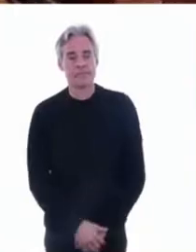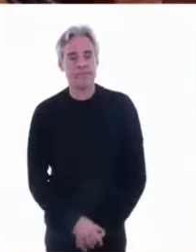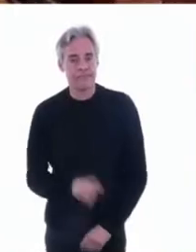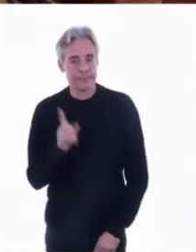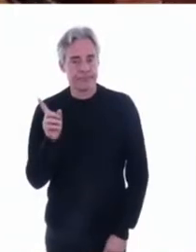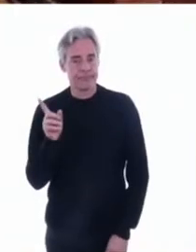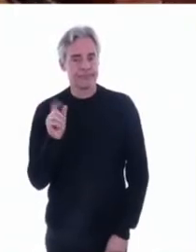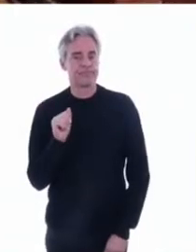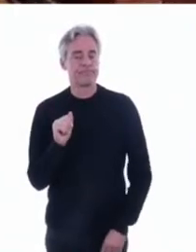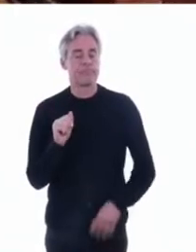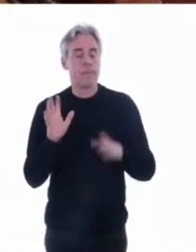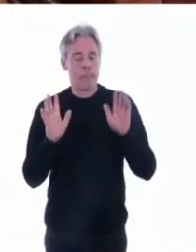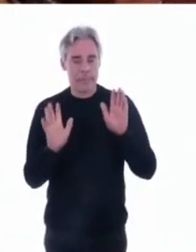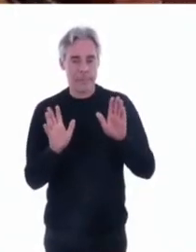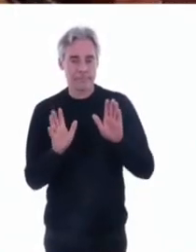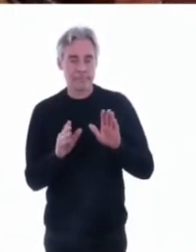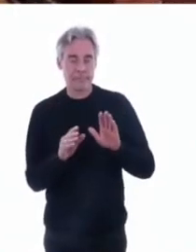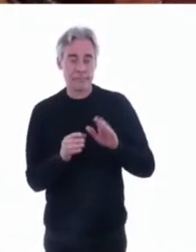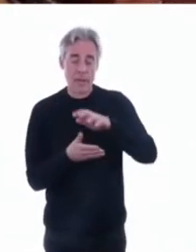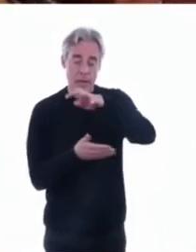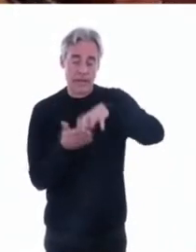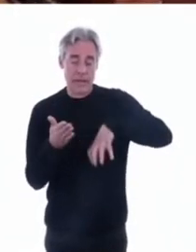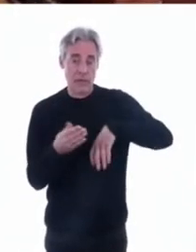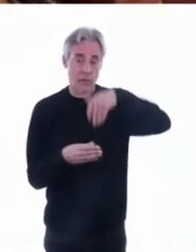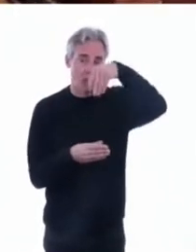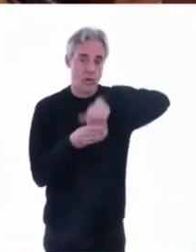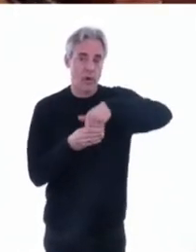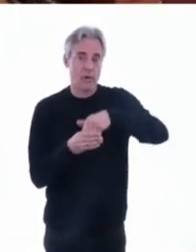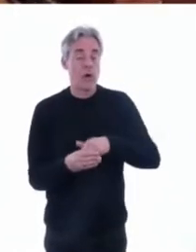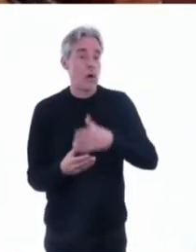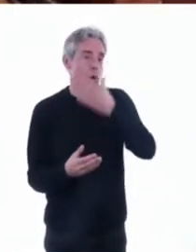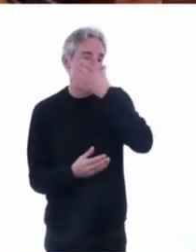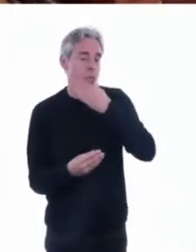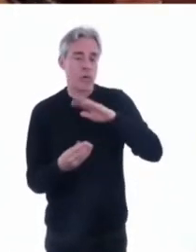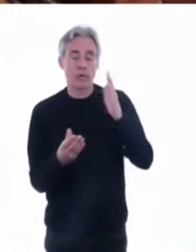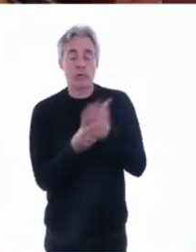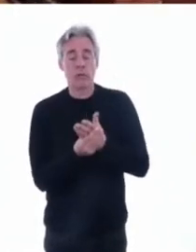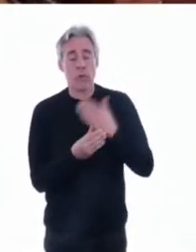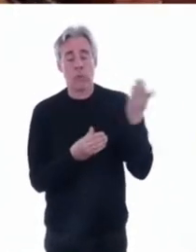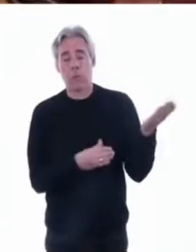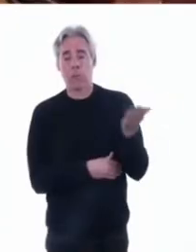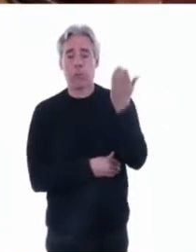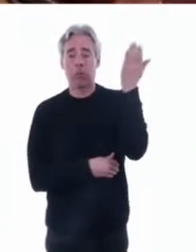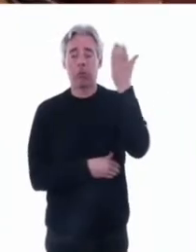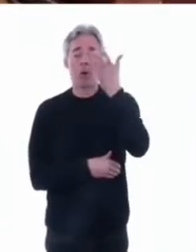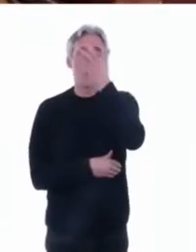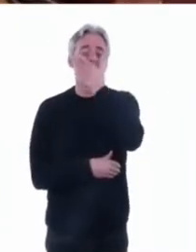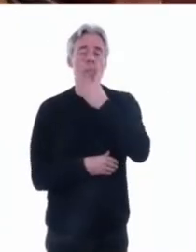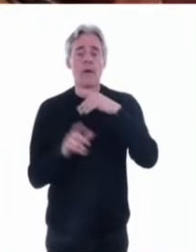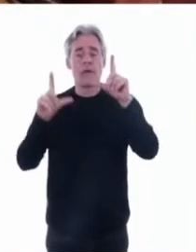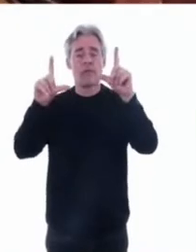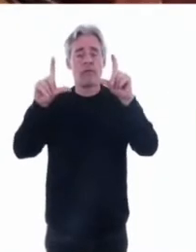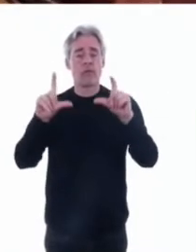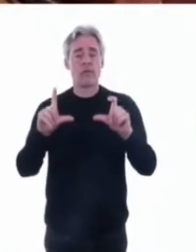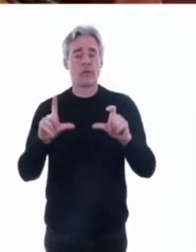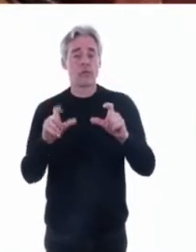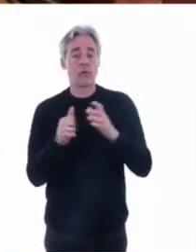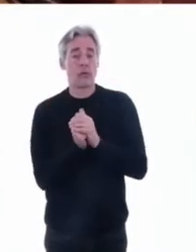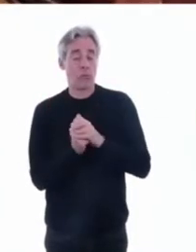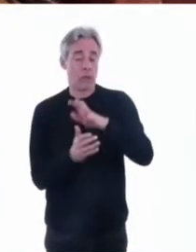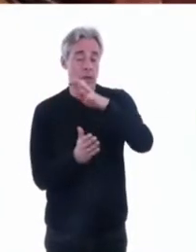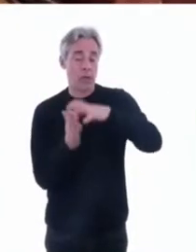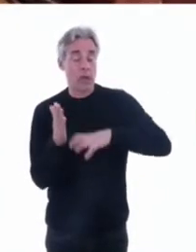dont il s'agit, et le contenu, je veux dire que c'est un beau document, avec de très belles photos. Et je